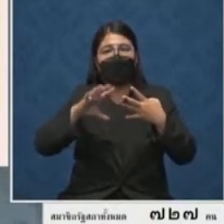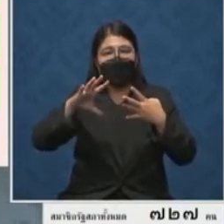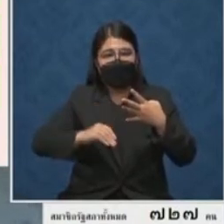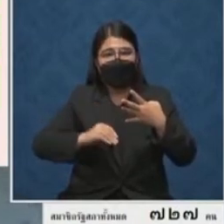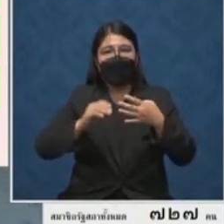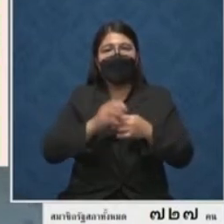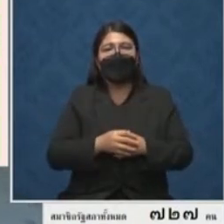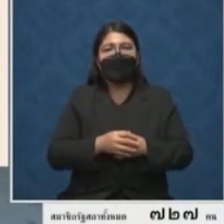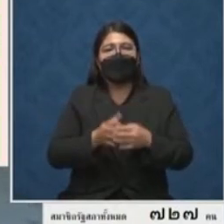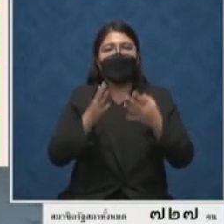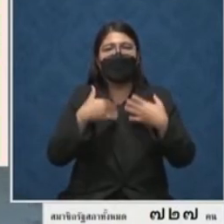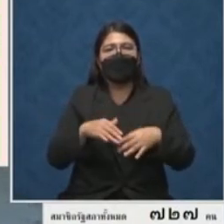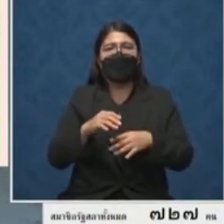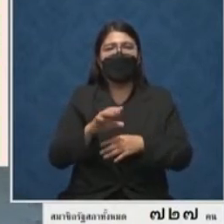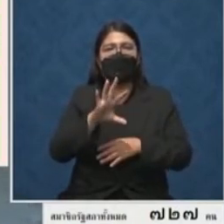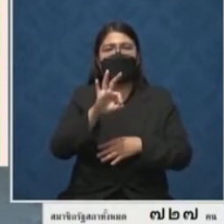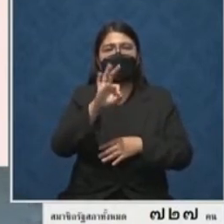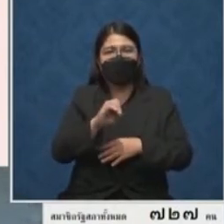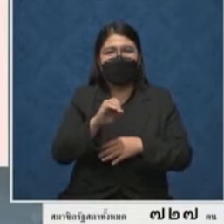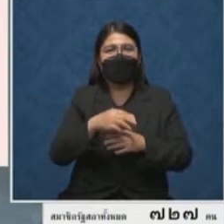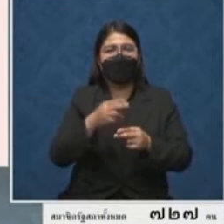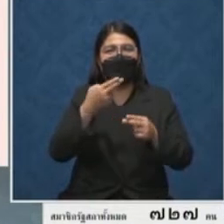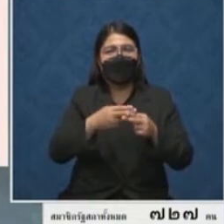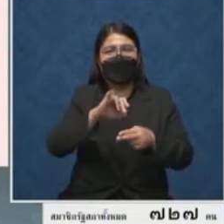การครับ 90นายจิรเดชศรีวิราช